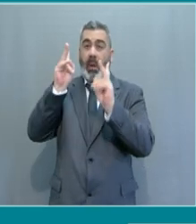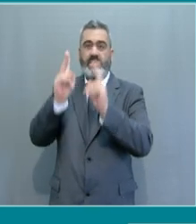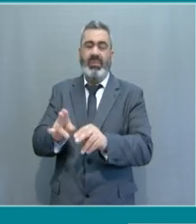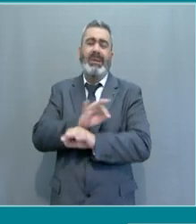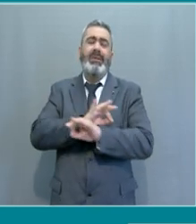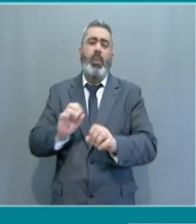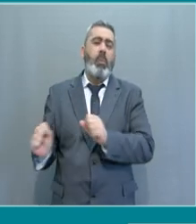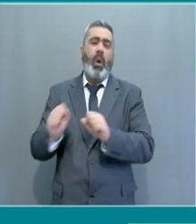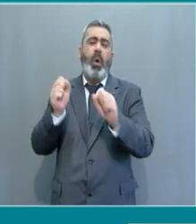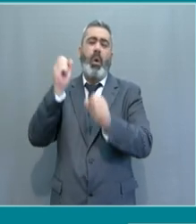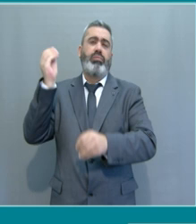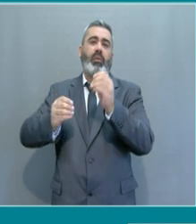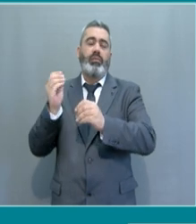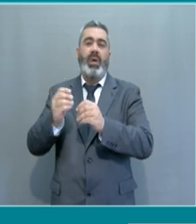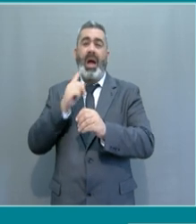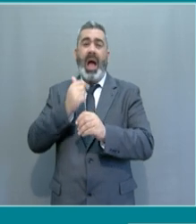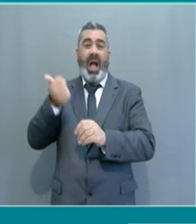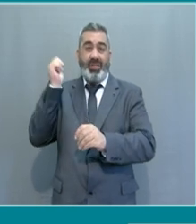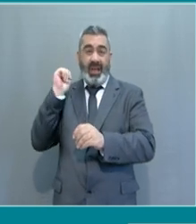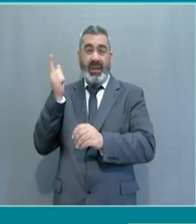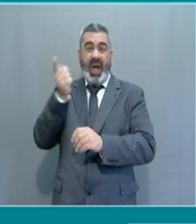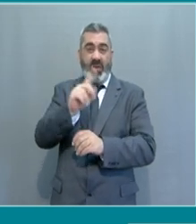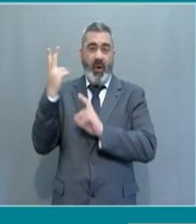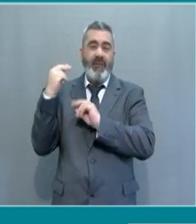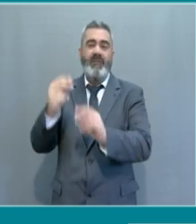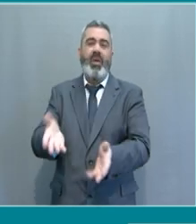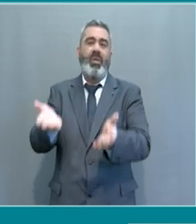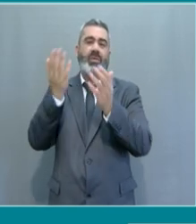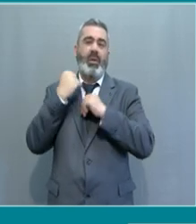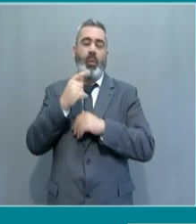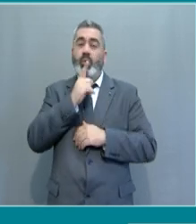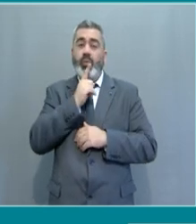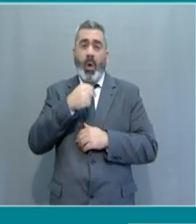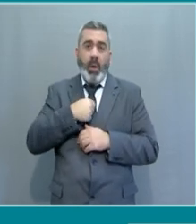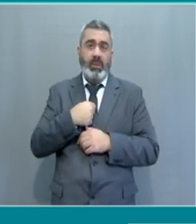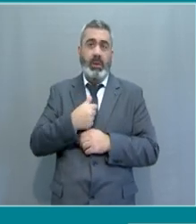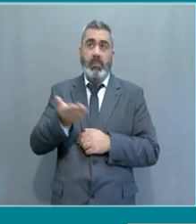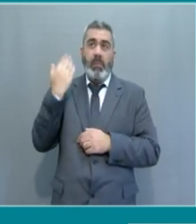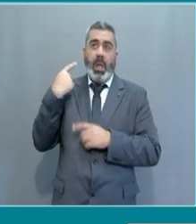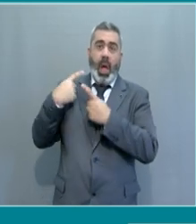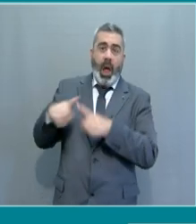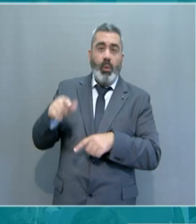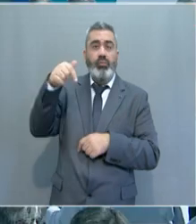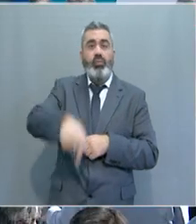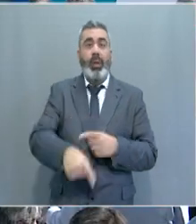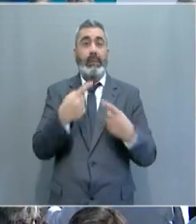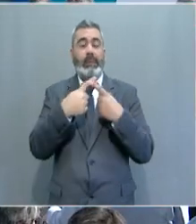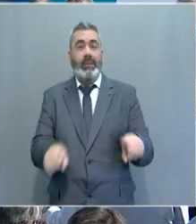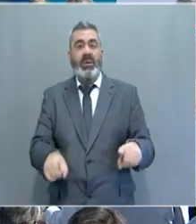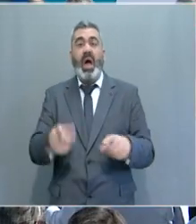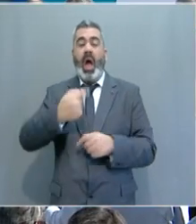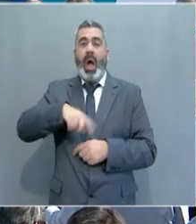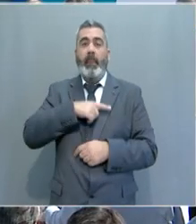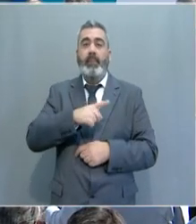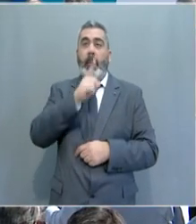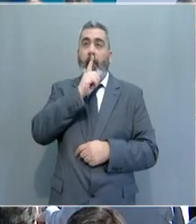το αύριο να μην είναι 100% το ίδιο με το χθες. Ούτε και για μας θα είναι. Αλλά εάν επιλέξουμε να αρνηθούμε